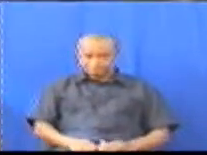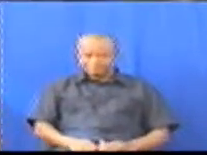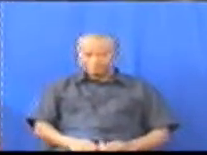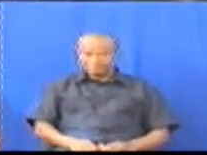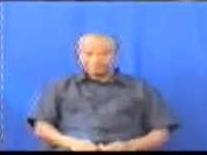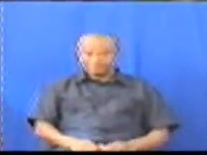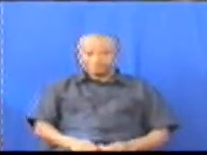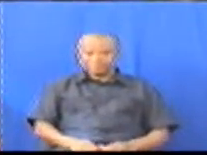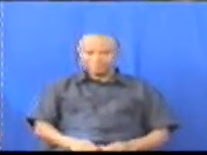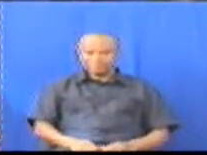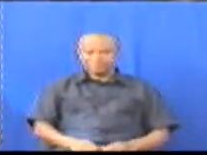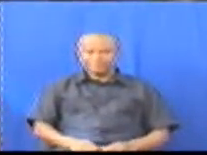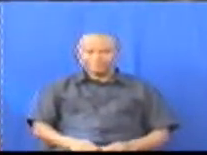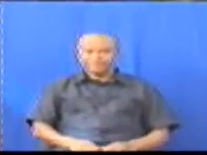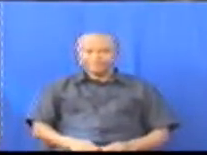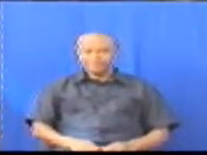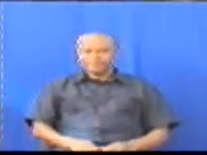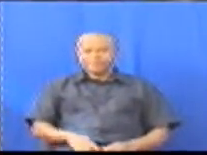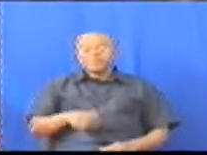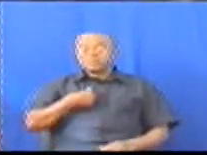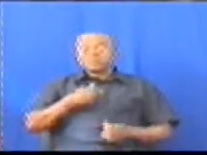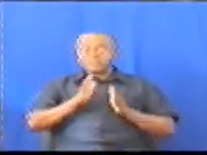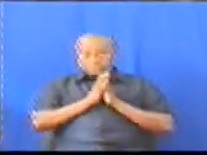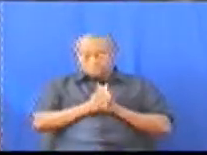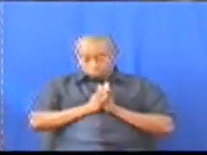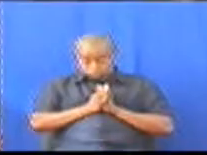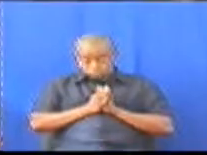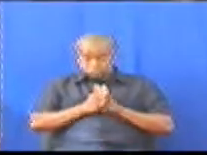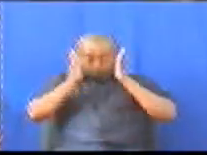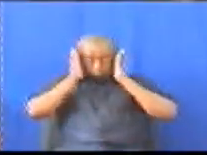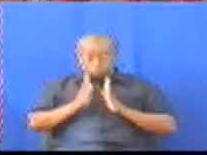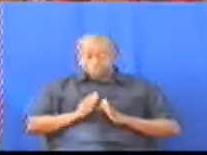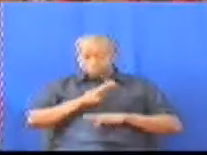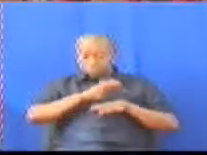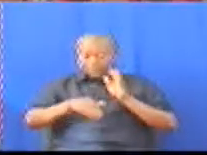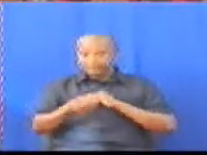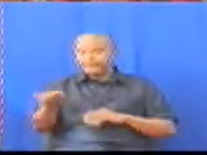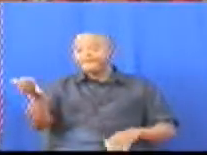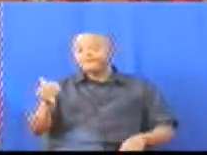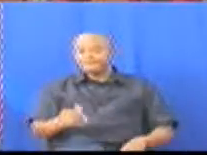ajiandae. Nakushukuru Mheshimiwa Naibu Spika.